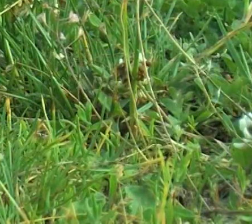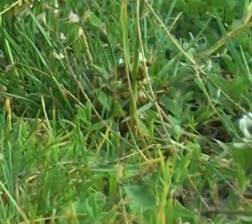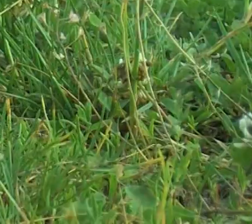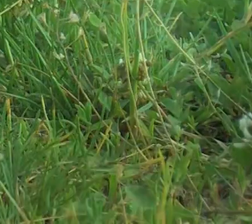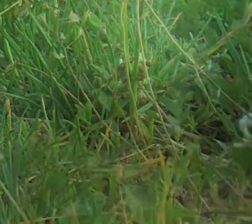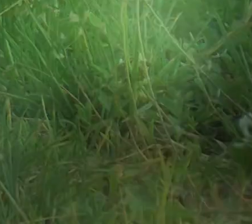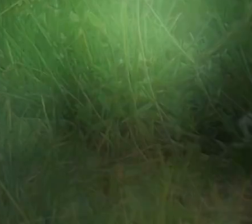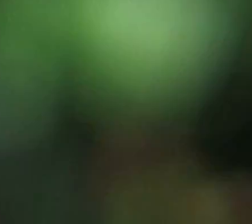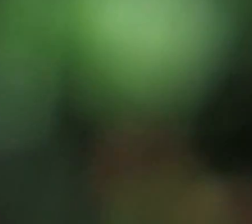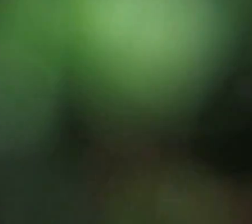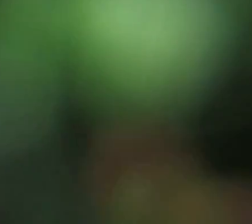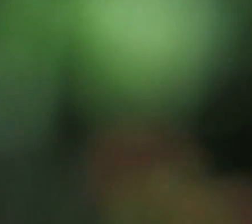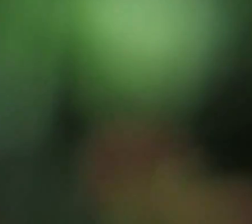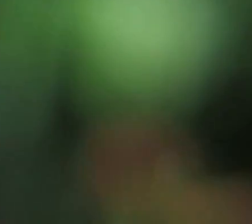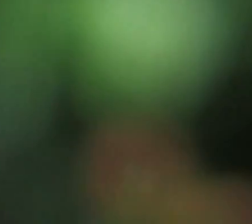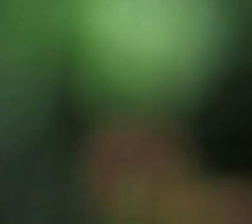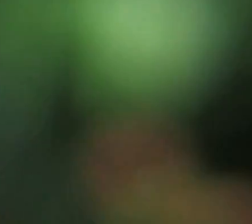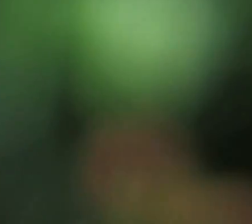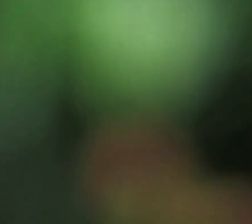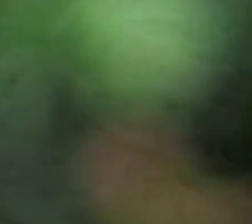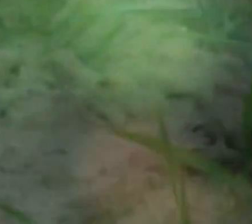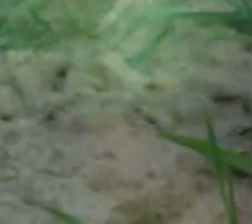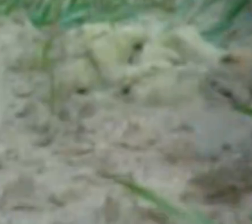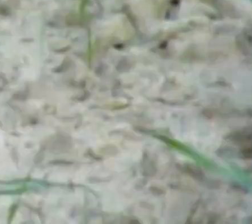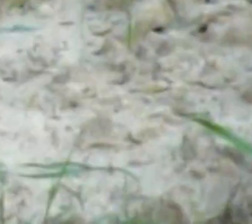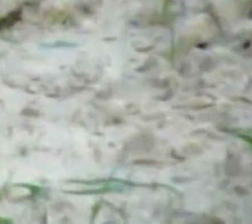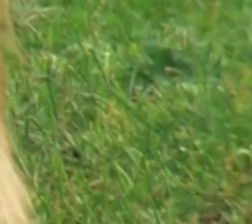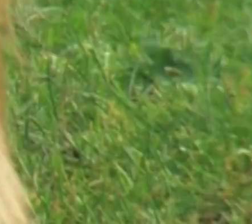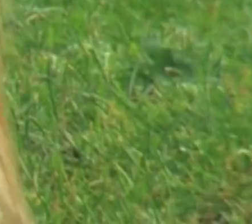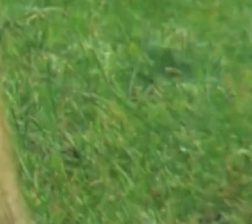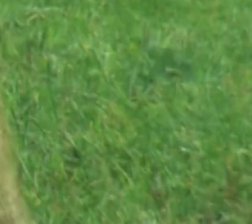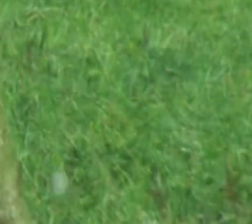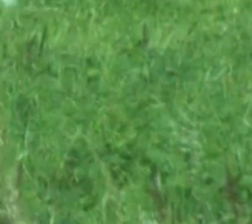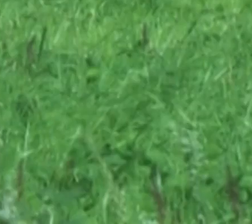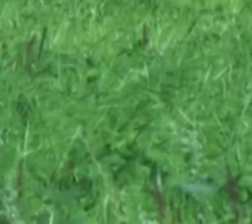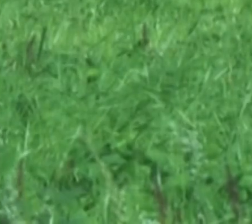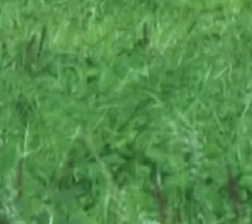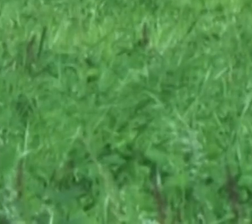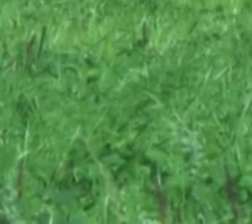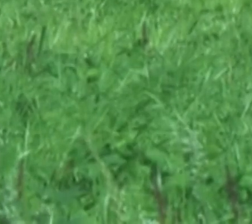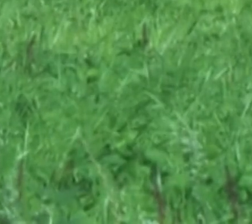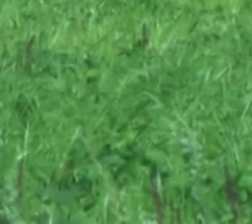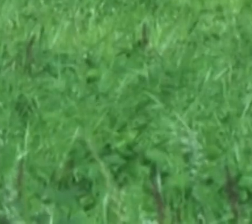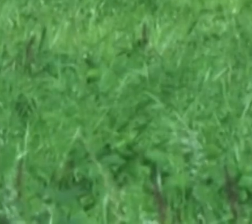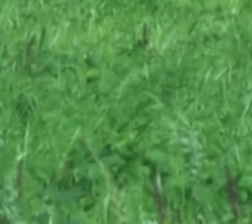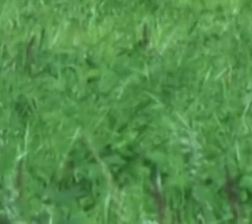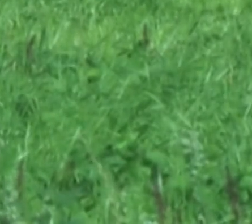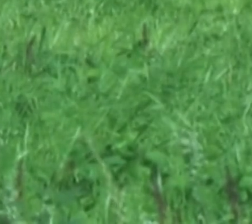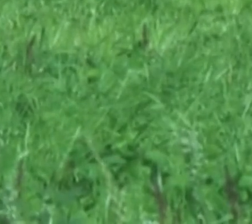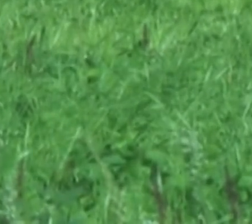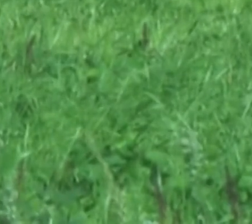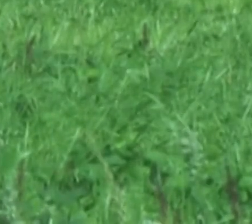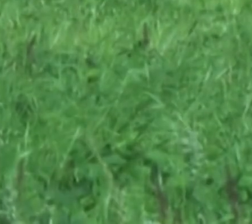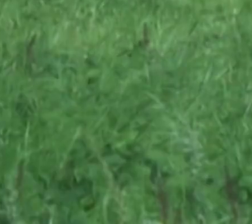Kochajmy zwierzaki, pająki czy raki, opiekuj się kotkiem czy psiną. Kochajmy zwierzaki, bo moral jest taki,